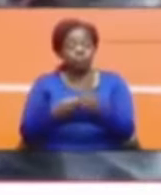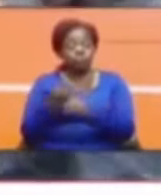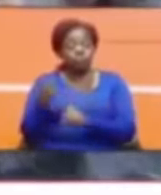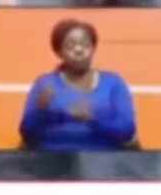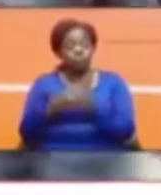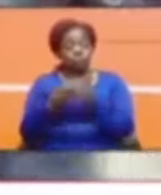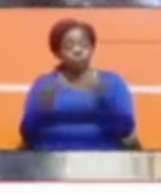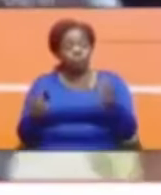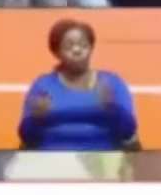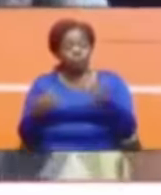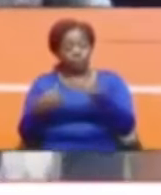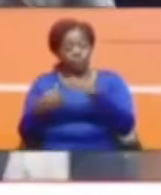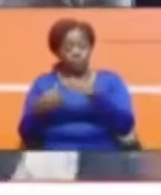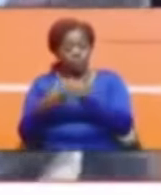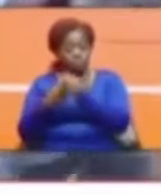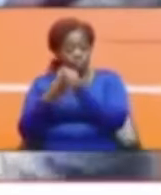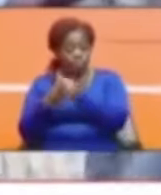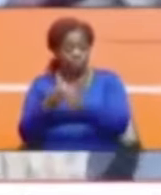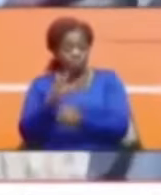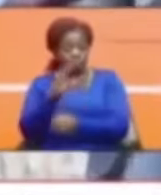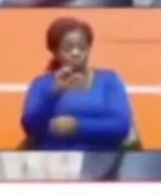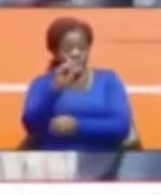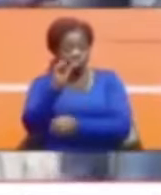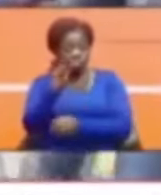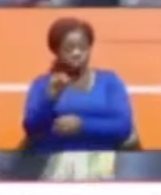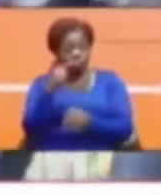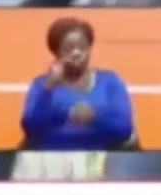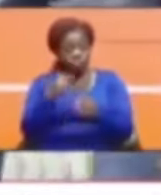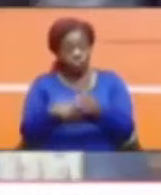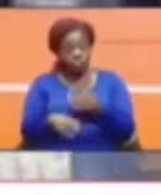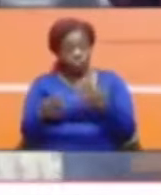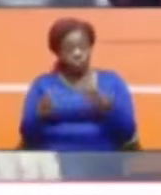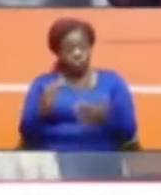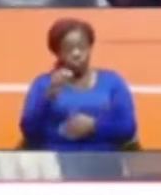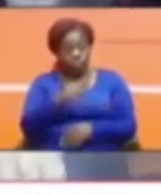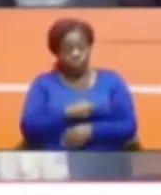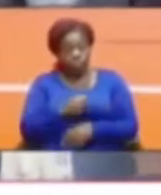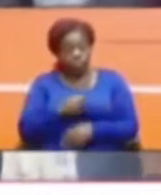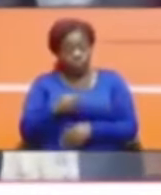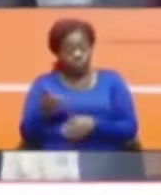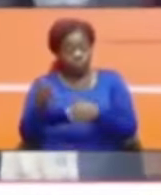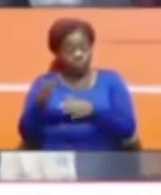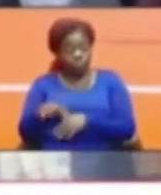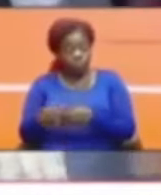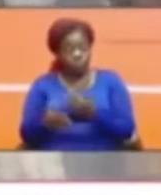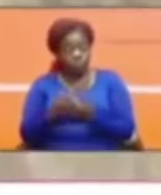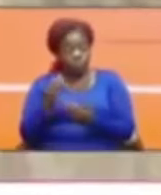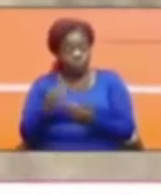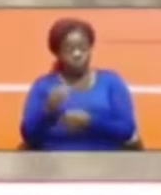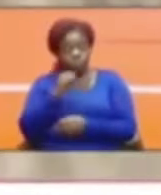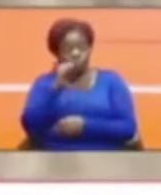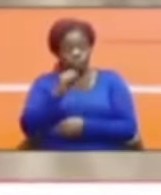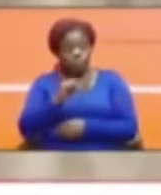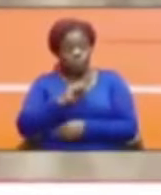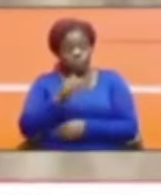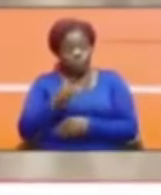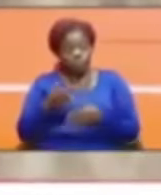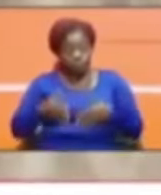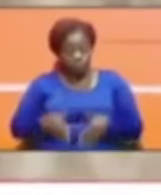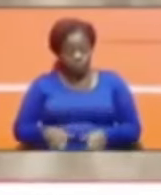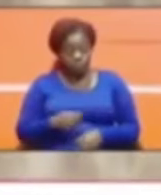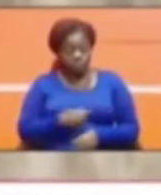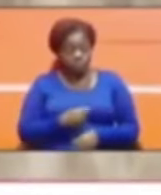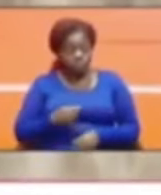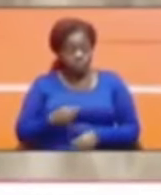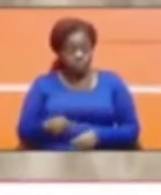bakulu b'ekika Muhammad Bukenya Kigongo balumiriza nti Nanteza oluvannyuma lwa nnyina okufa yakuzibwa jjajjaawe omukyala azaala nnyina emaganjo